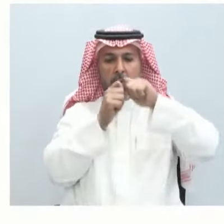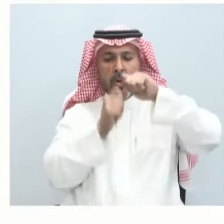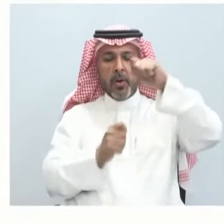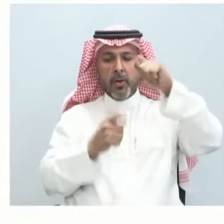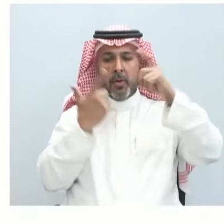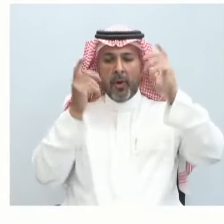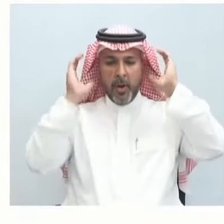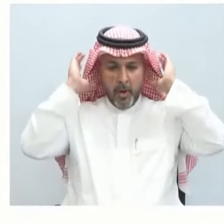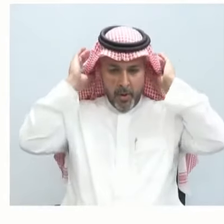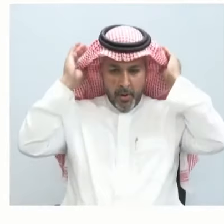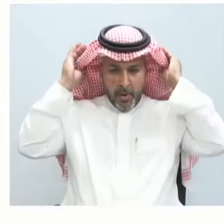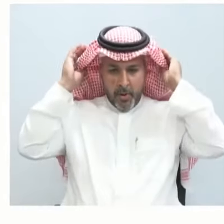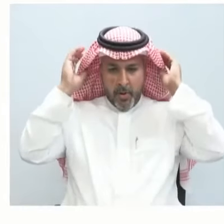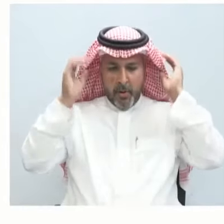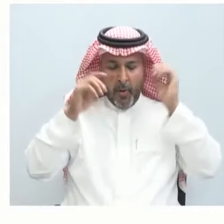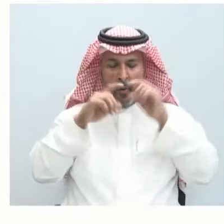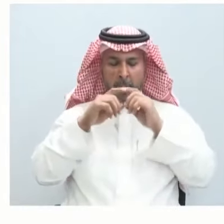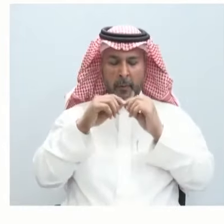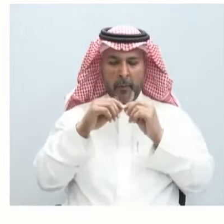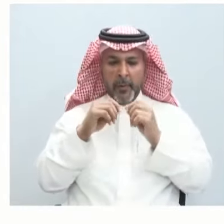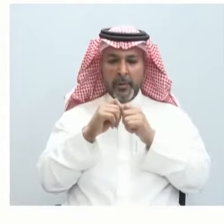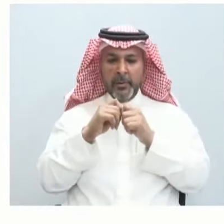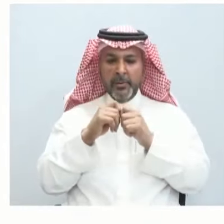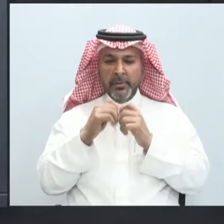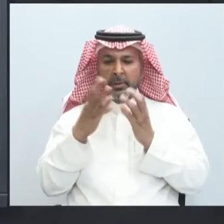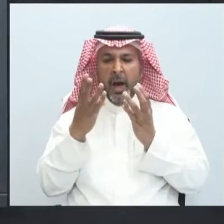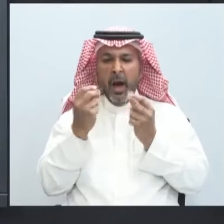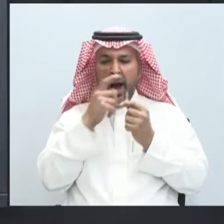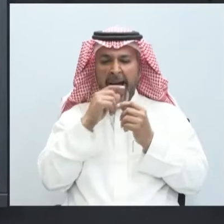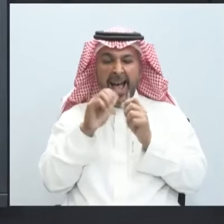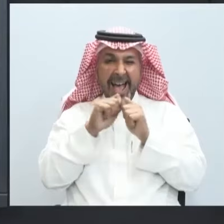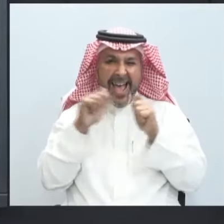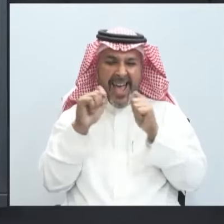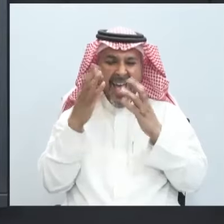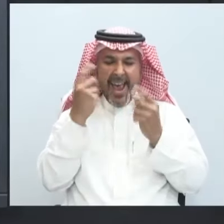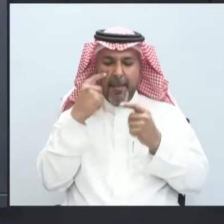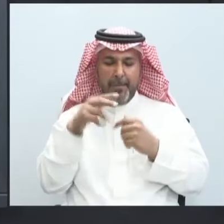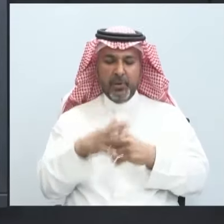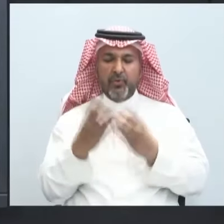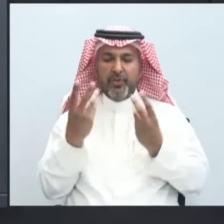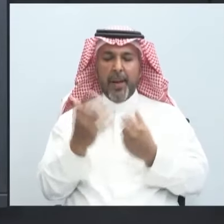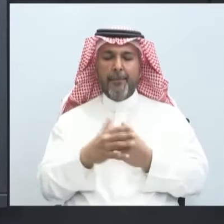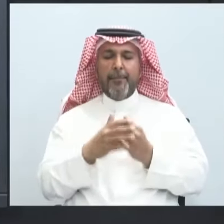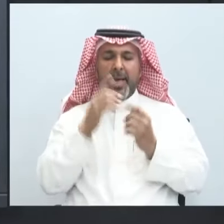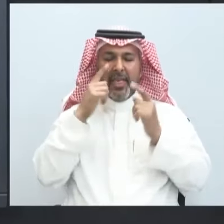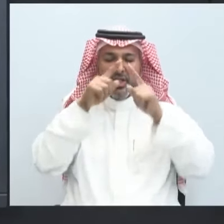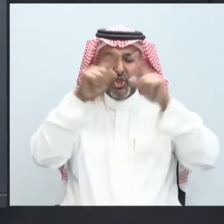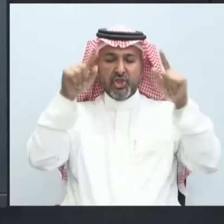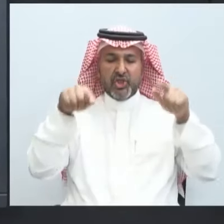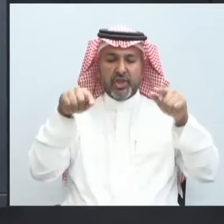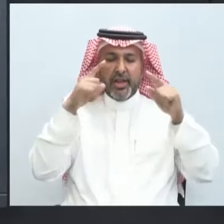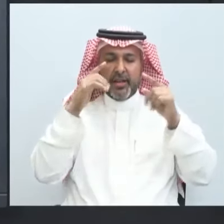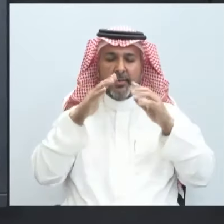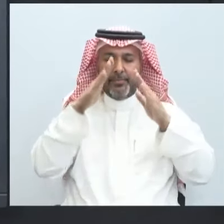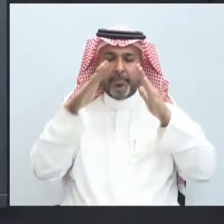هذه تعتبر لو حاجه اداريه على شكل شبه منحرف يعني بان شبه المنحرف هو عباره عن شكل رباعي يوجد فيه ضلعين فقط